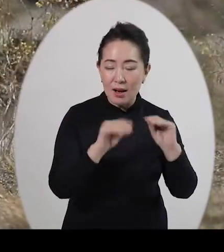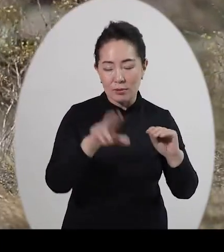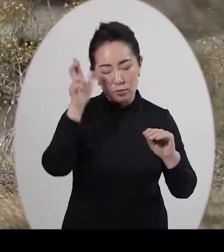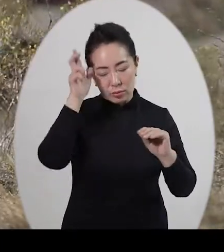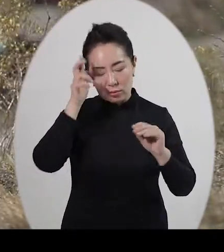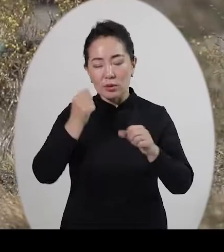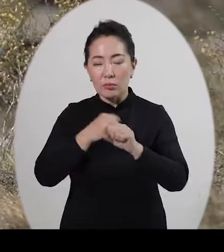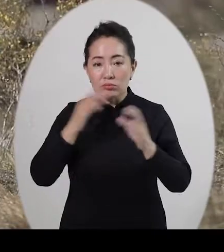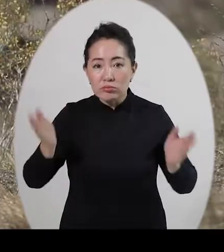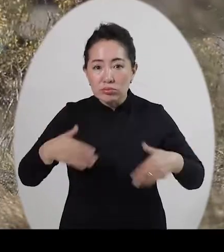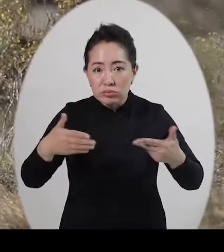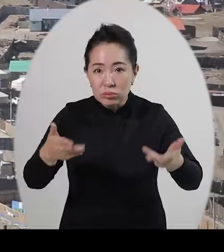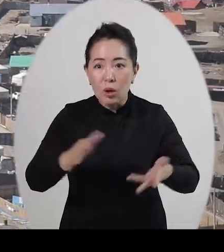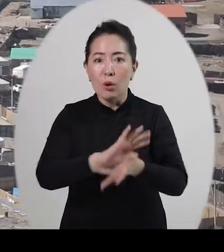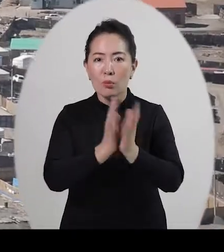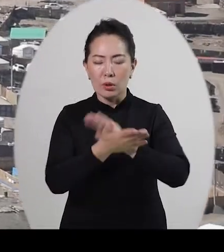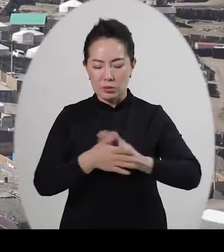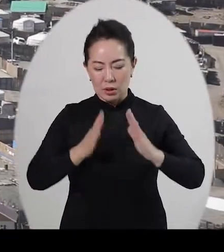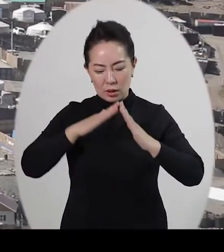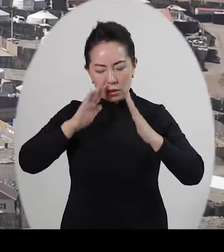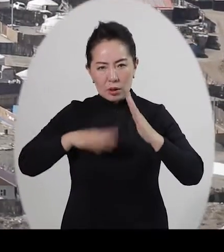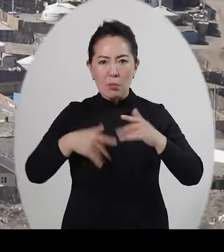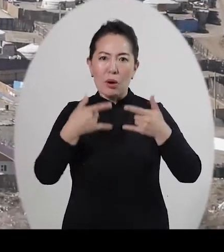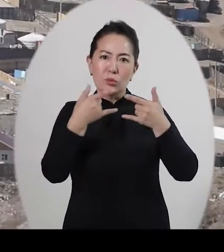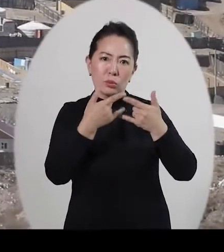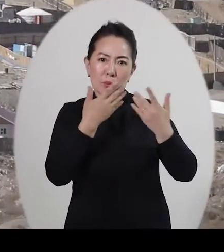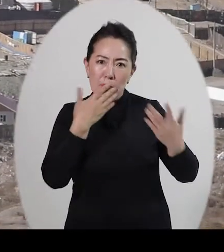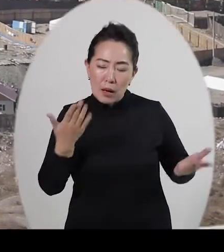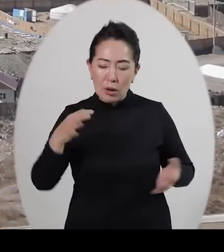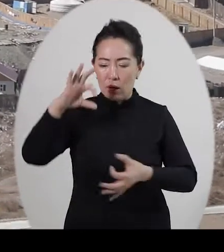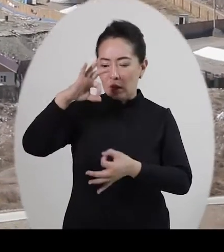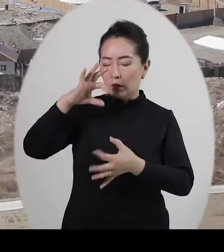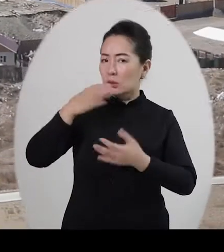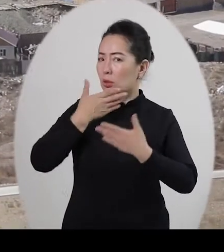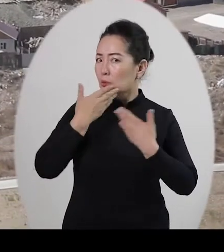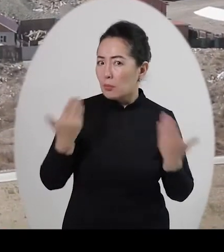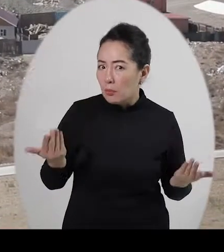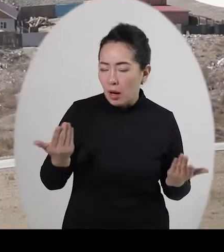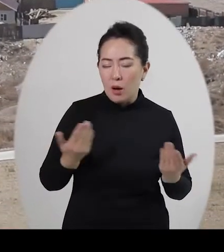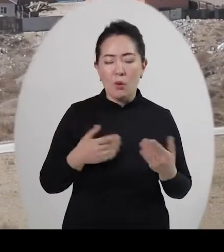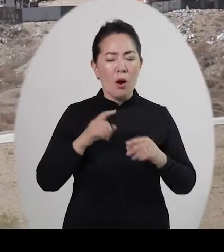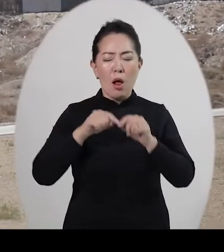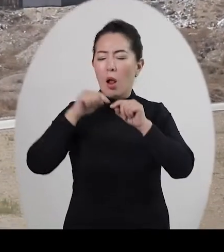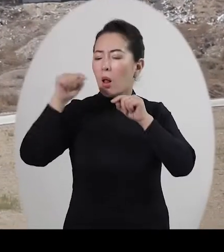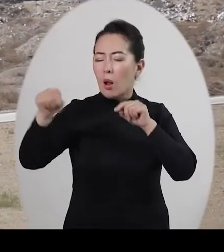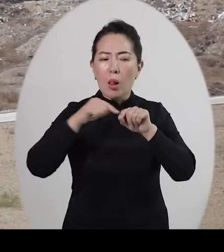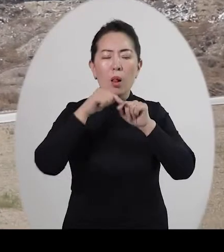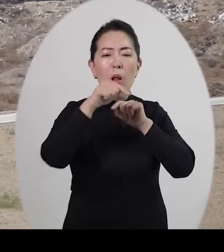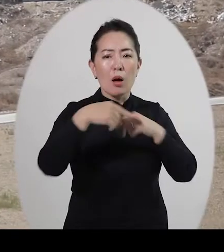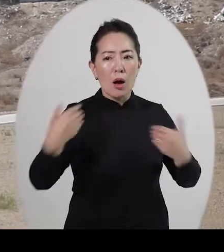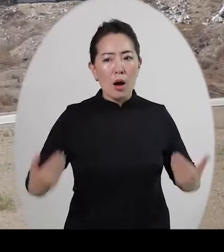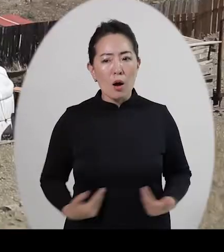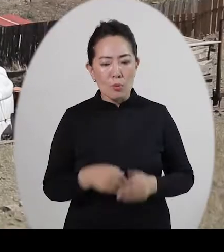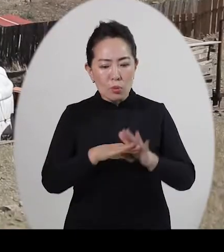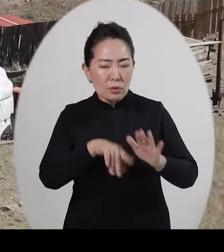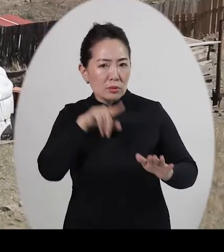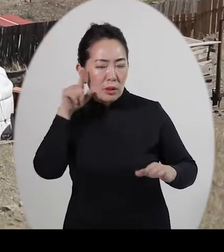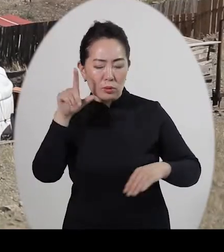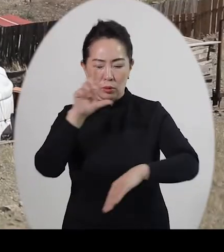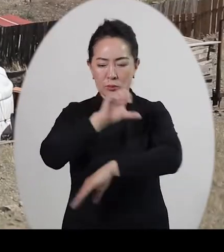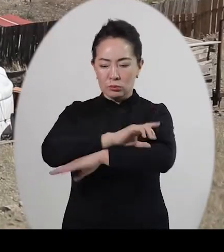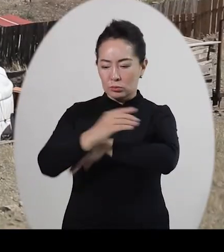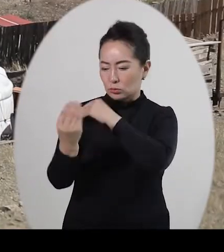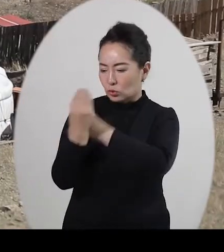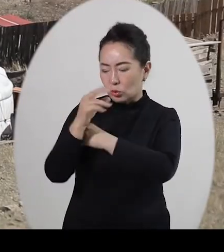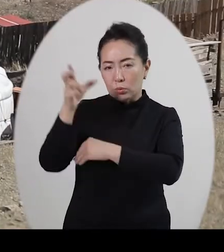сургалтын үйл ажиллагааг зохион байгуулсан хэдий ч гэртээ телевизгүй, интернэтэд холбогдох боломжгүй, аслагдсан газар амьдарч байгаа хүүхэд залуус